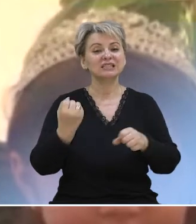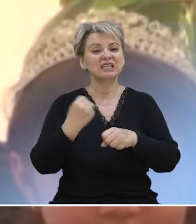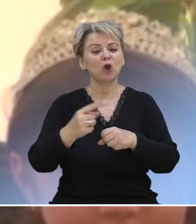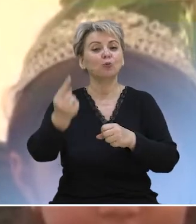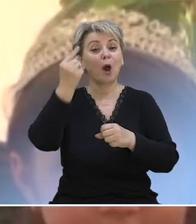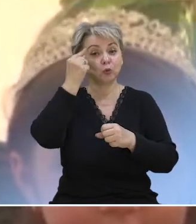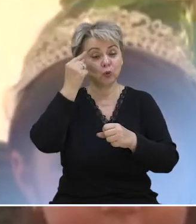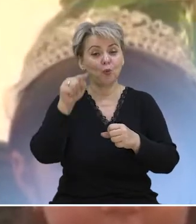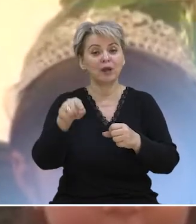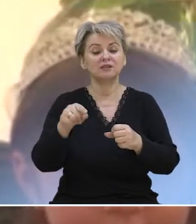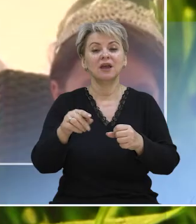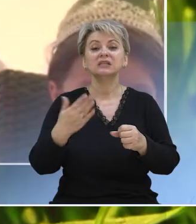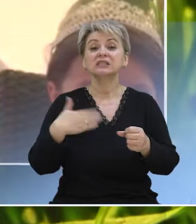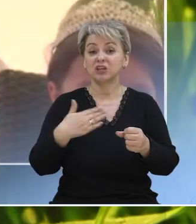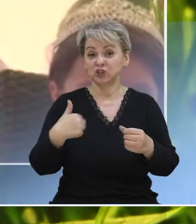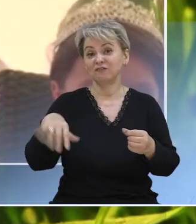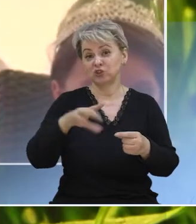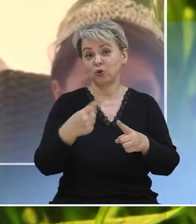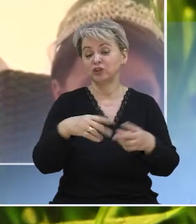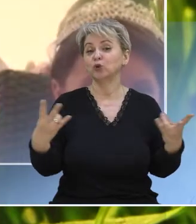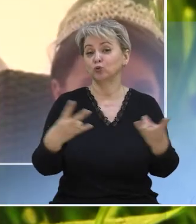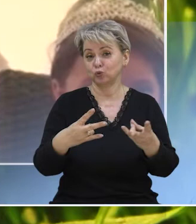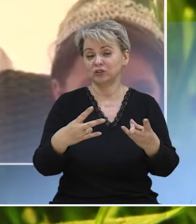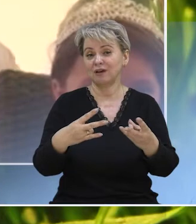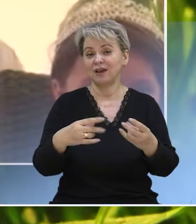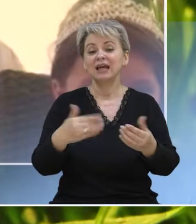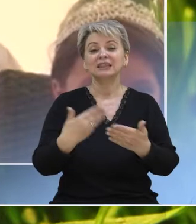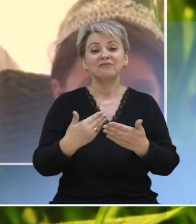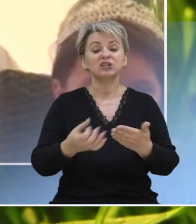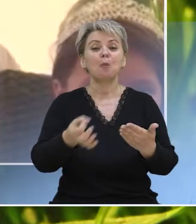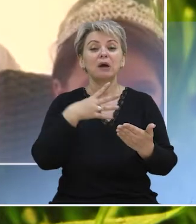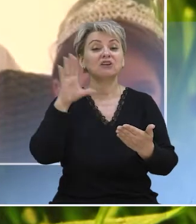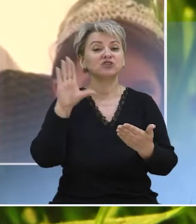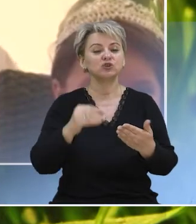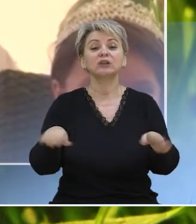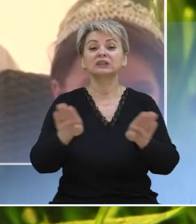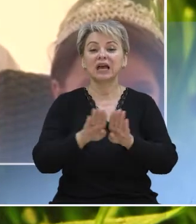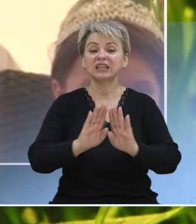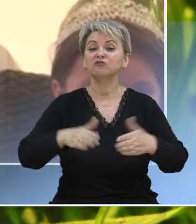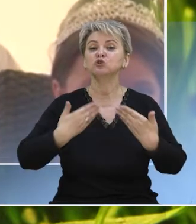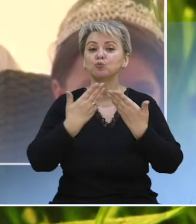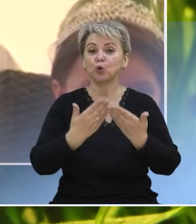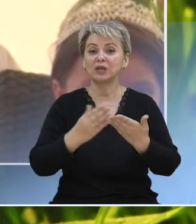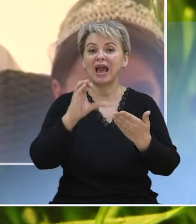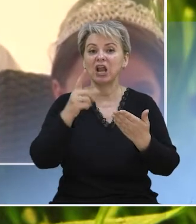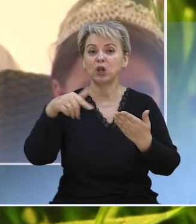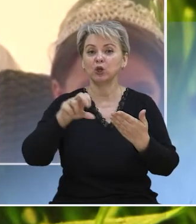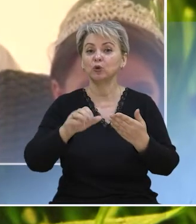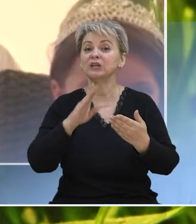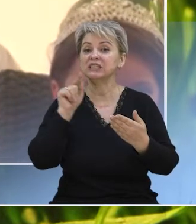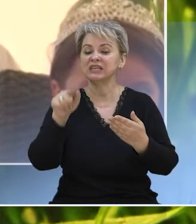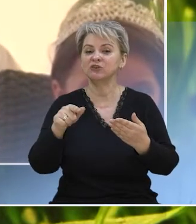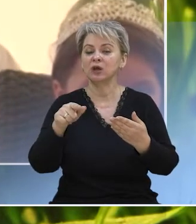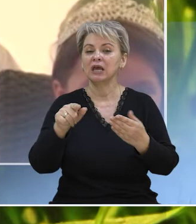Сейчас заставили задуматься. Она, Соня сидит и думает, зачем мне все это, действительно. Видимо, понравилось все. Ну тогда давайте спросим